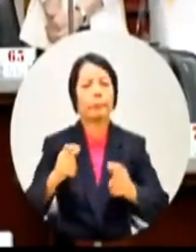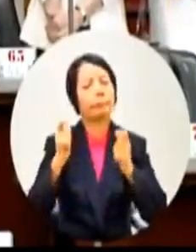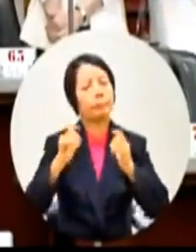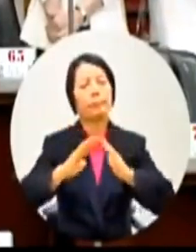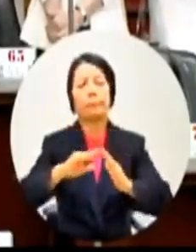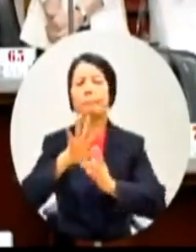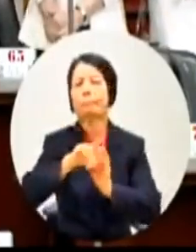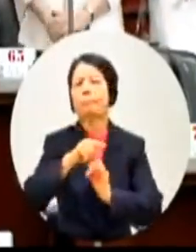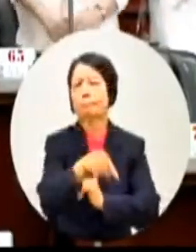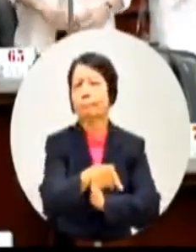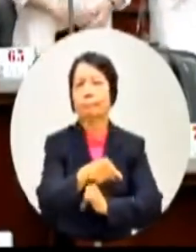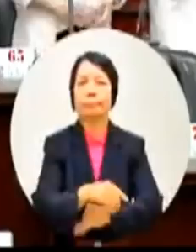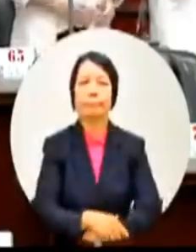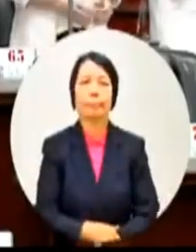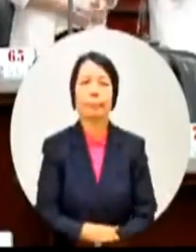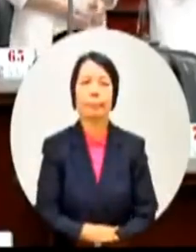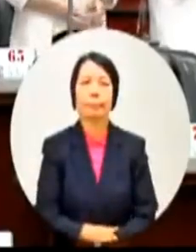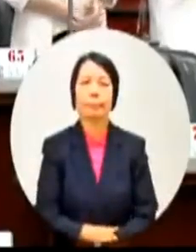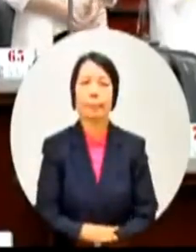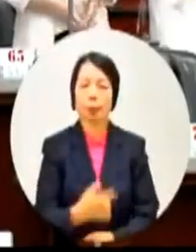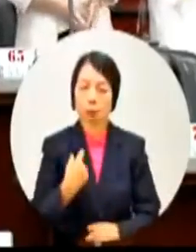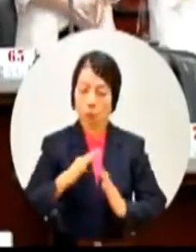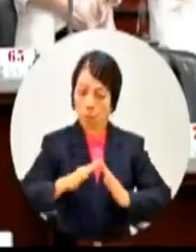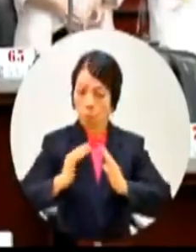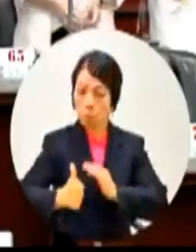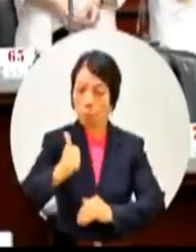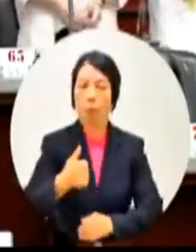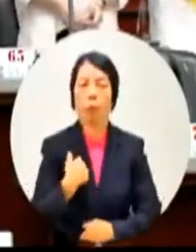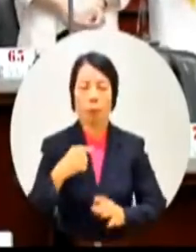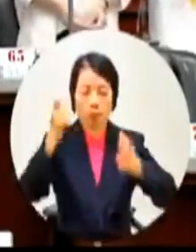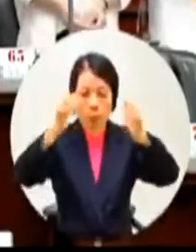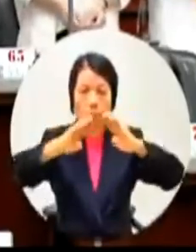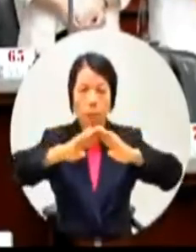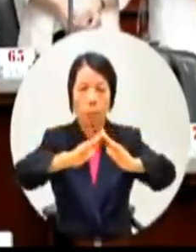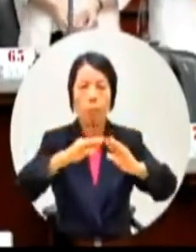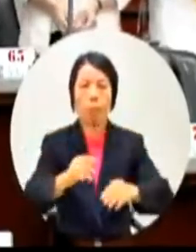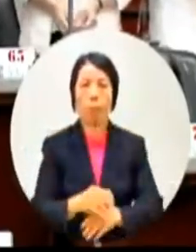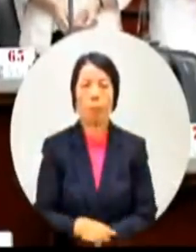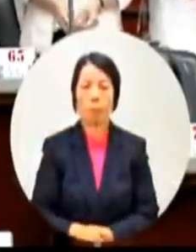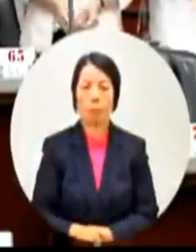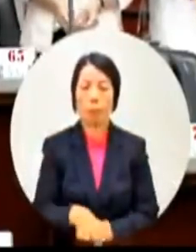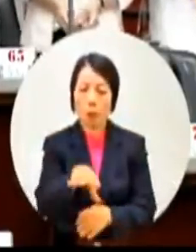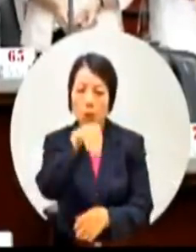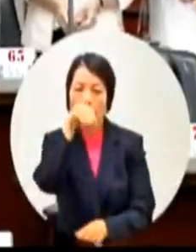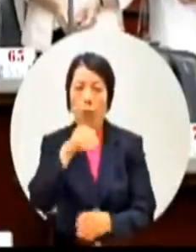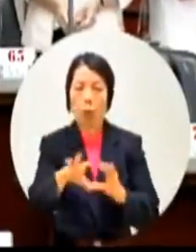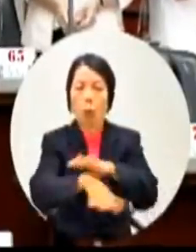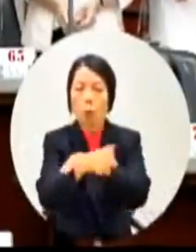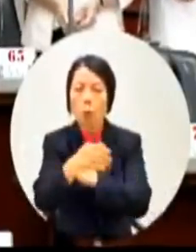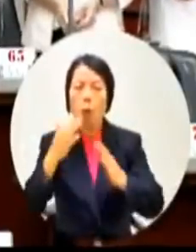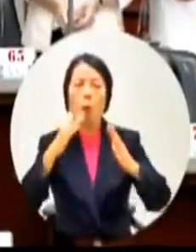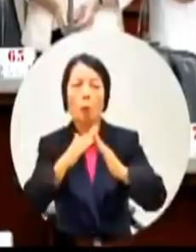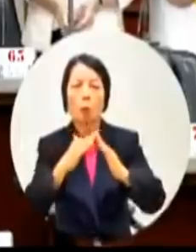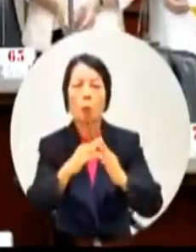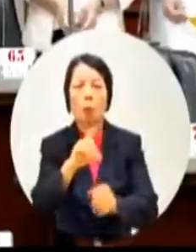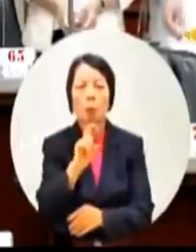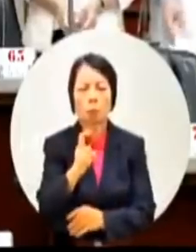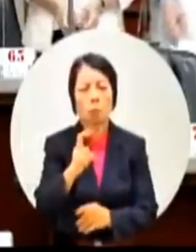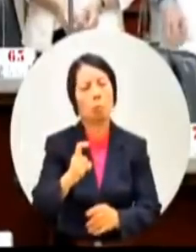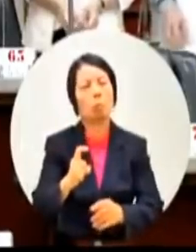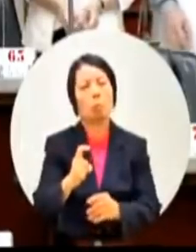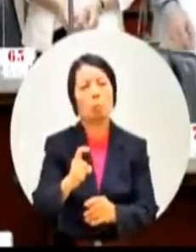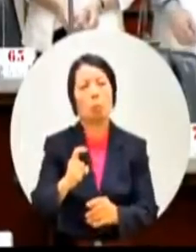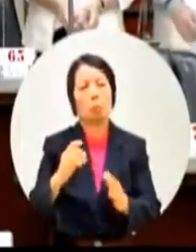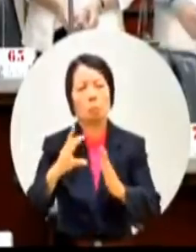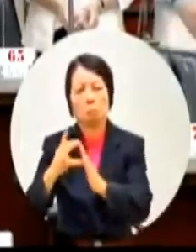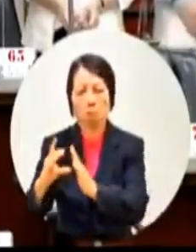长，高雄市的空屋十万户，为什么年轻人还买不起？这有结构的问题。今天你